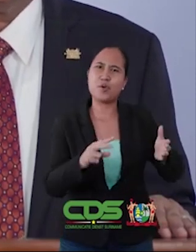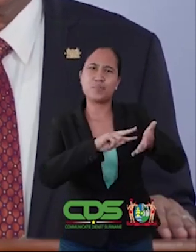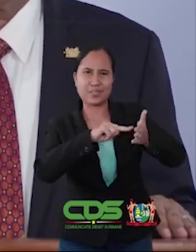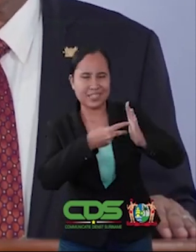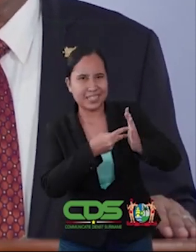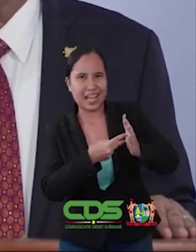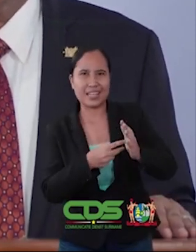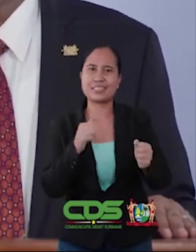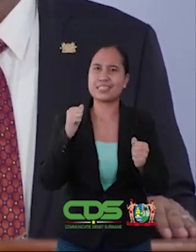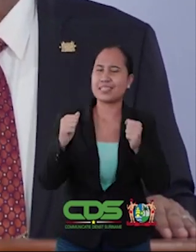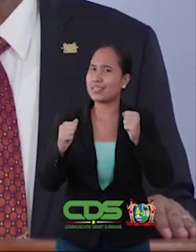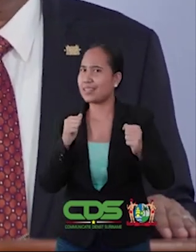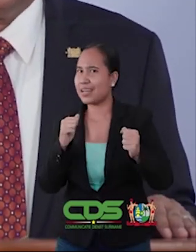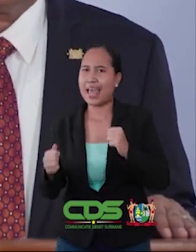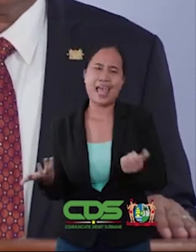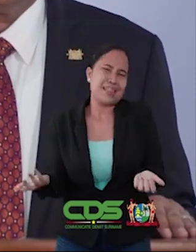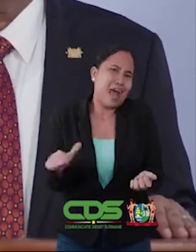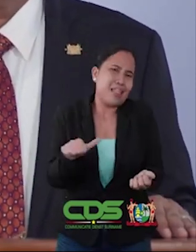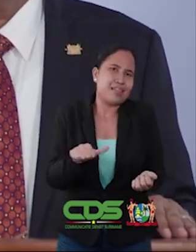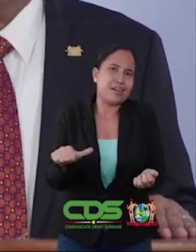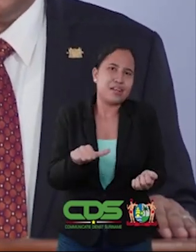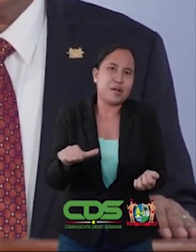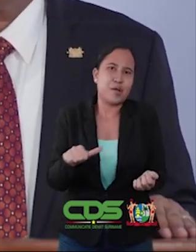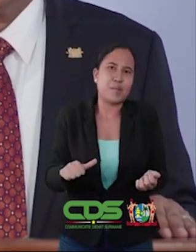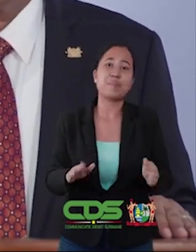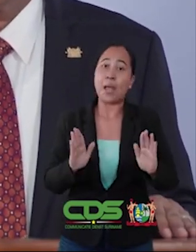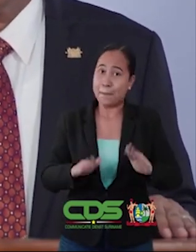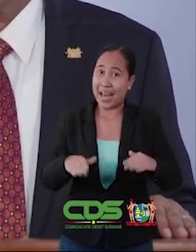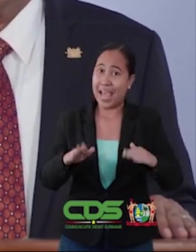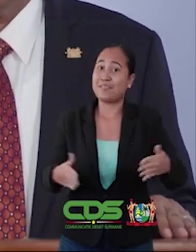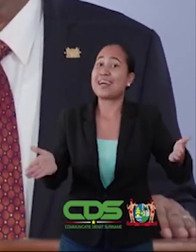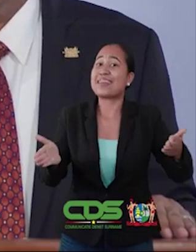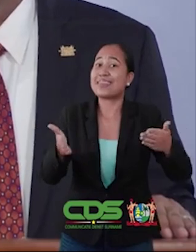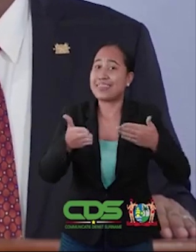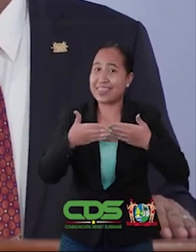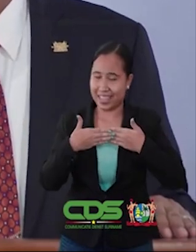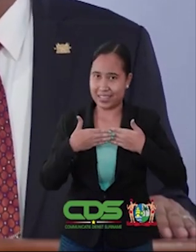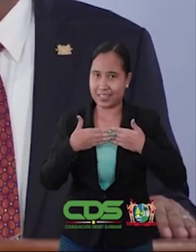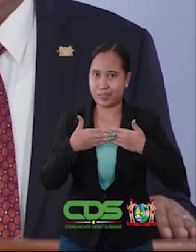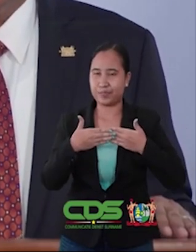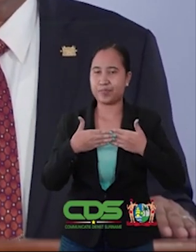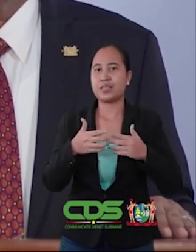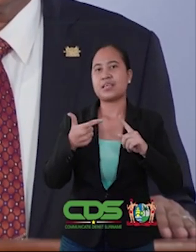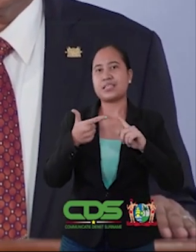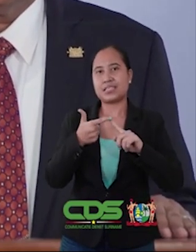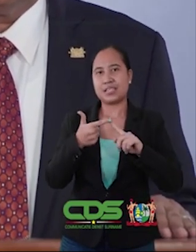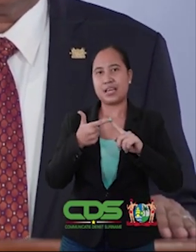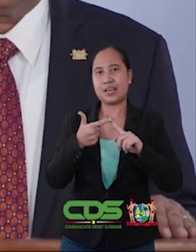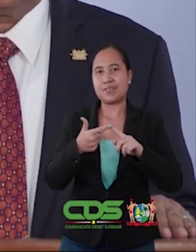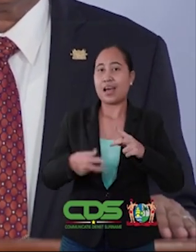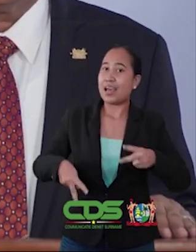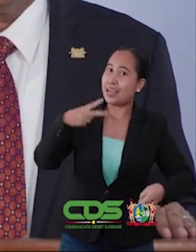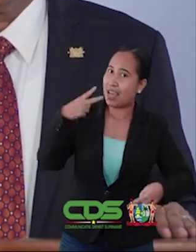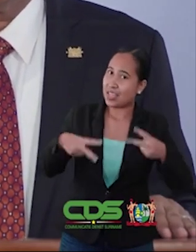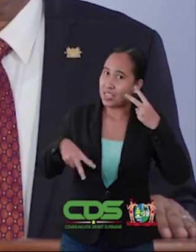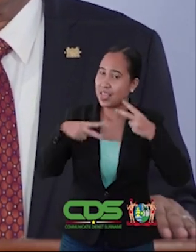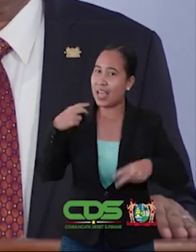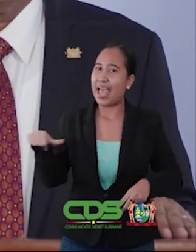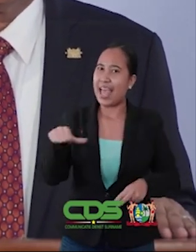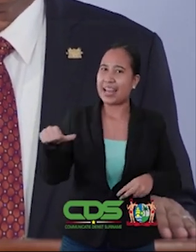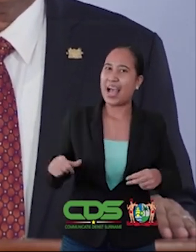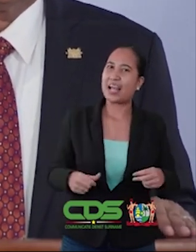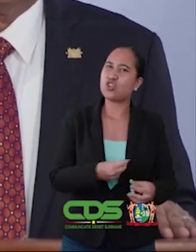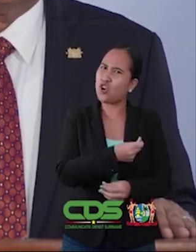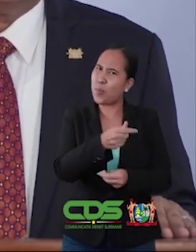dansings, discotheken en dergelijke blijven gesloten. Maatregel nummer 7. Restaurants